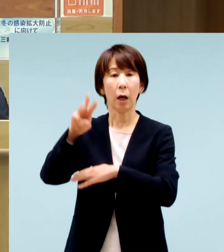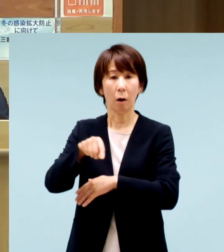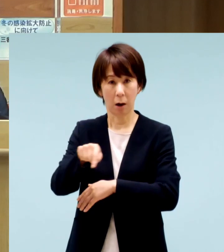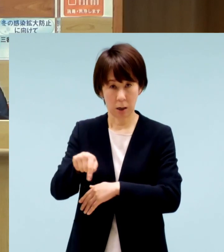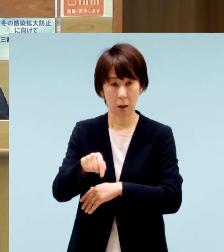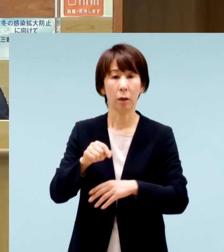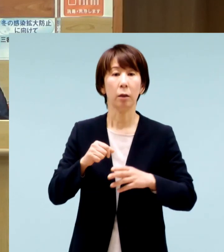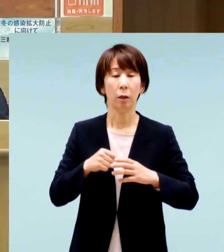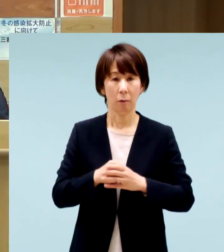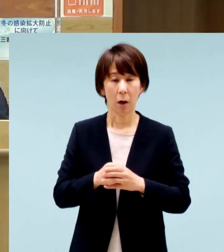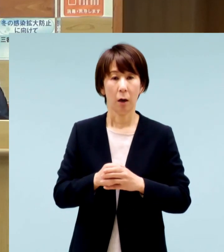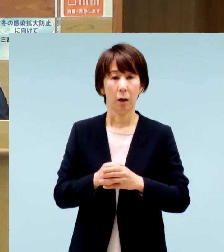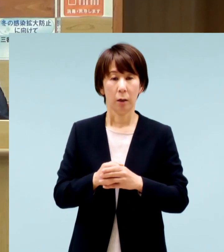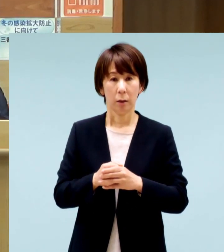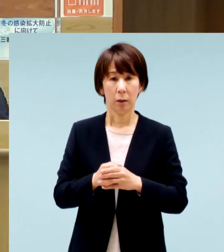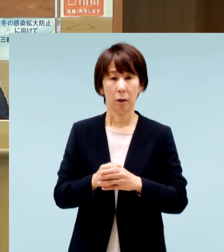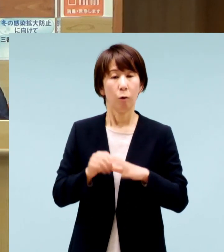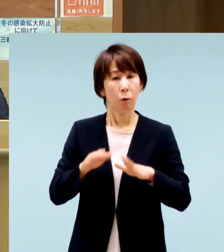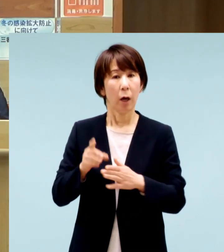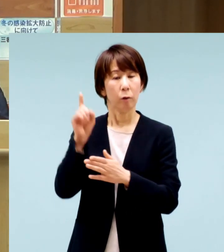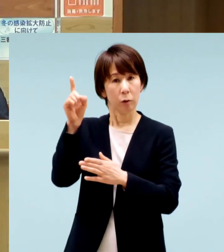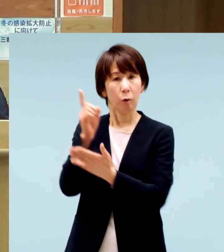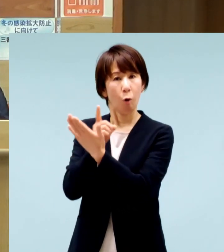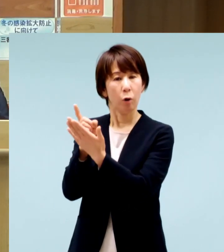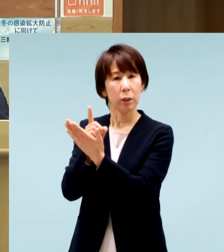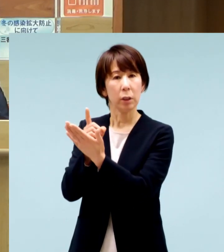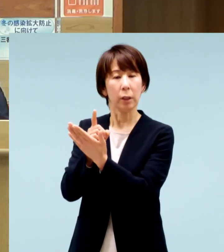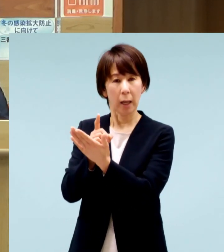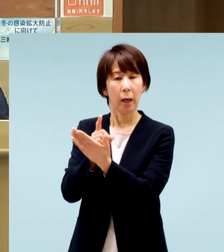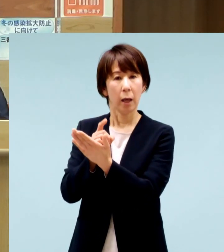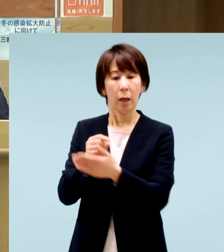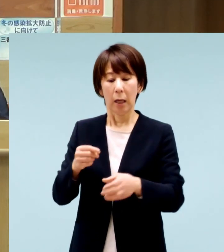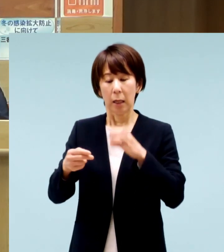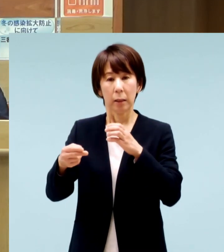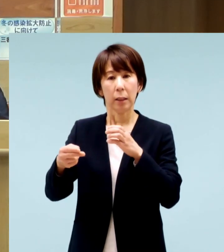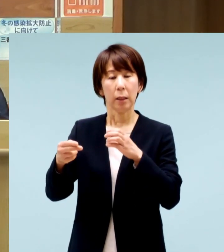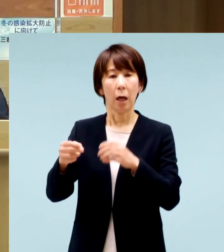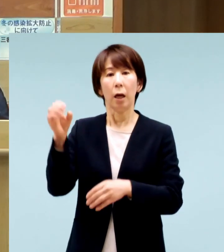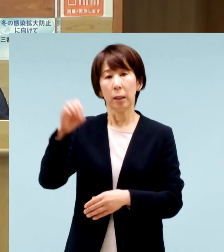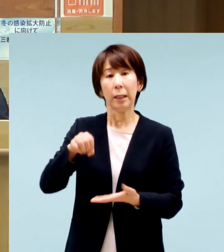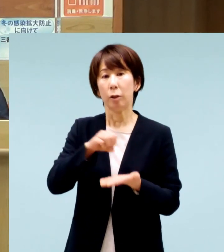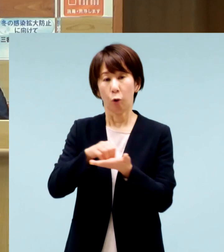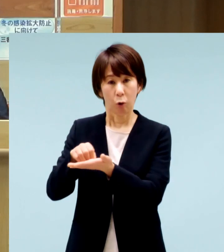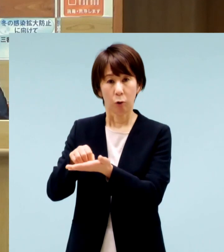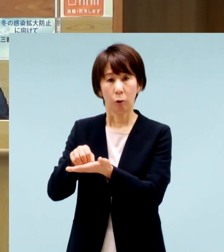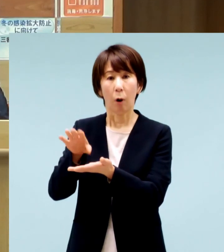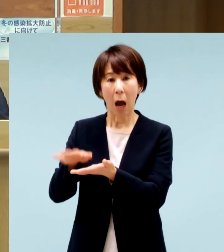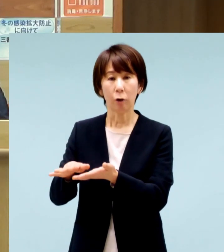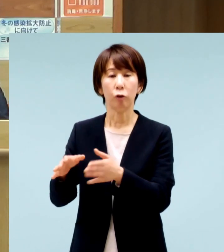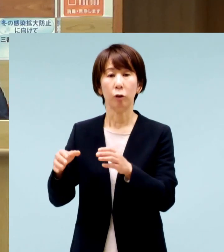ように認証店と、そうではないところでの、その措置の差が出ます